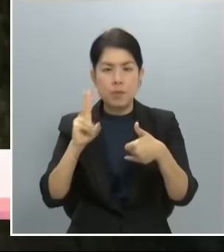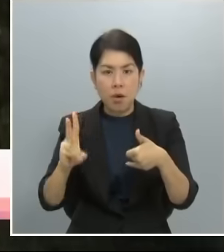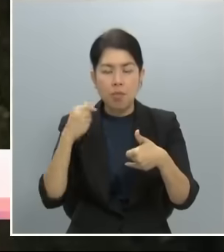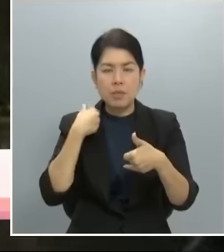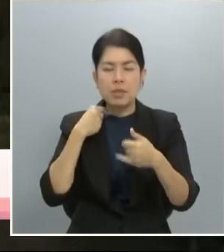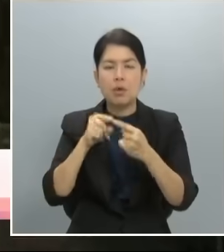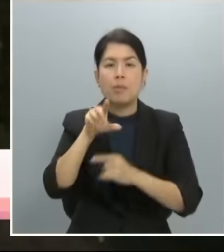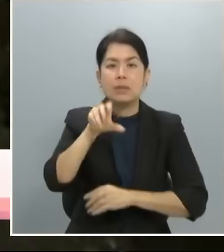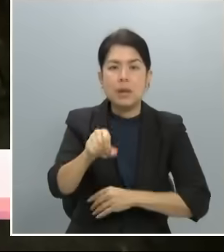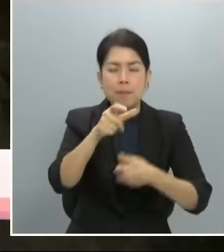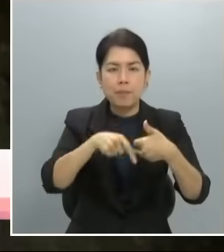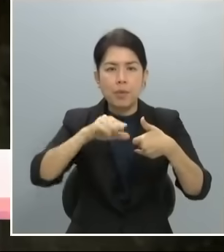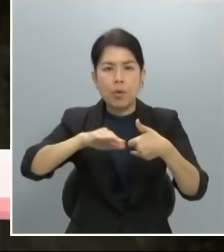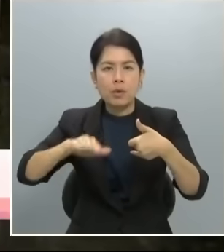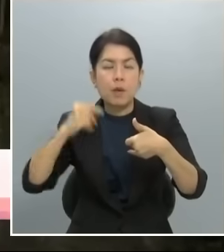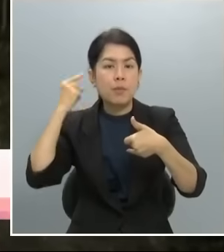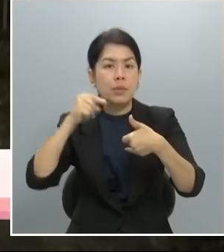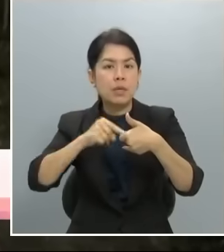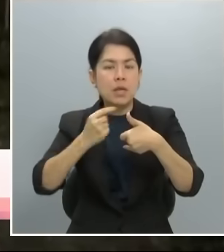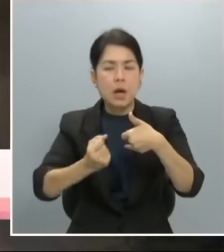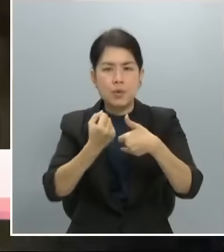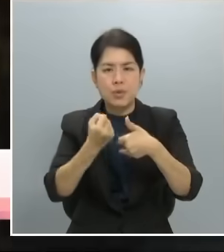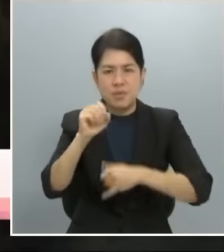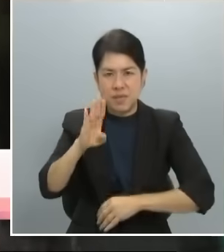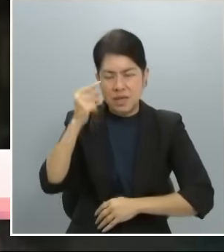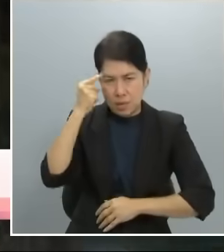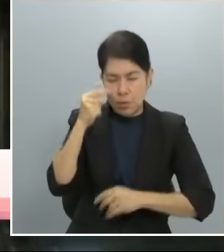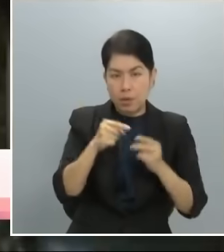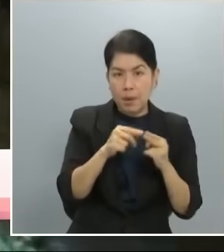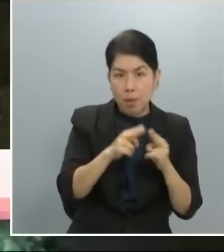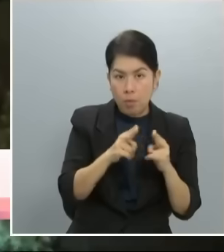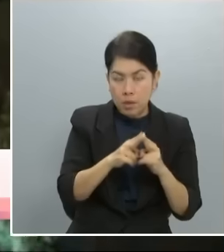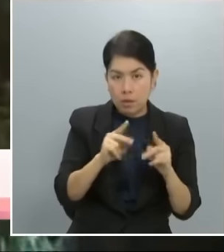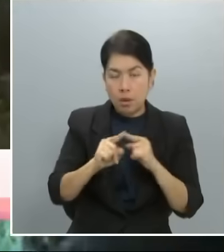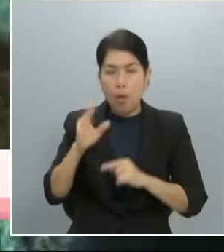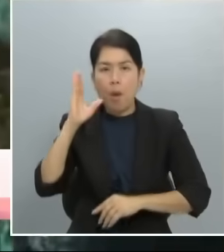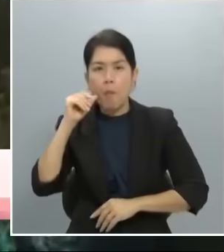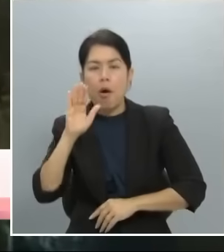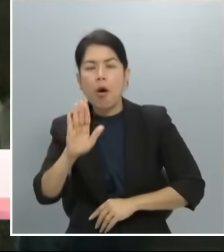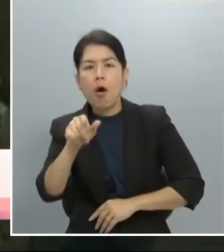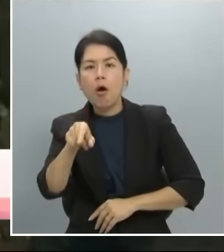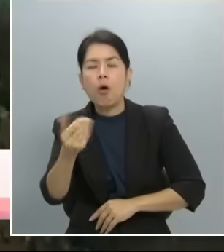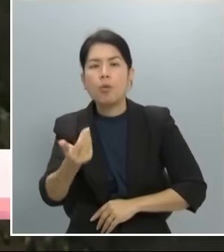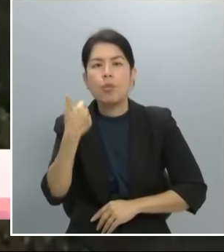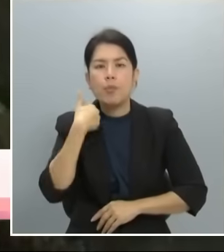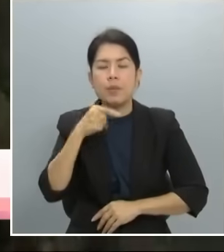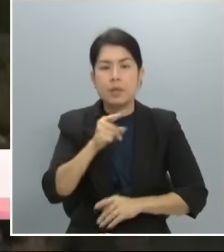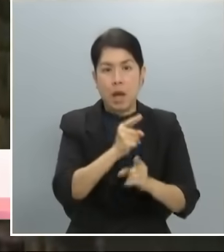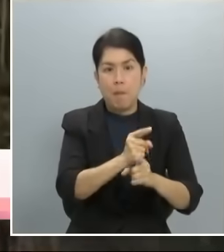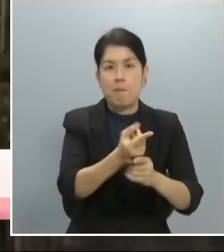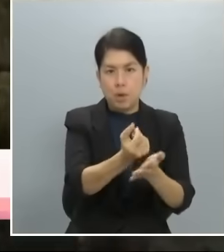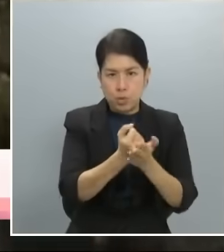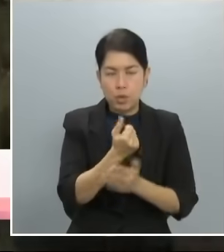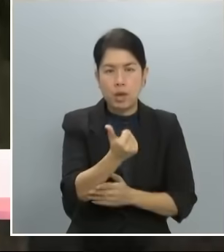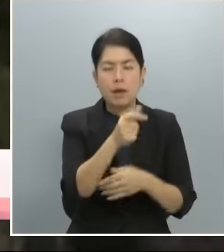เด็กหญิงคนนึงครับอายุ 14ปีนะฮะเพื่อที่จะไปล่วงละเมิดทางเพศแต่ว่าพ่อของเด็กเนี่ยเขาตามไปช่วยเหลือทันครับแล้วเด็กปลอดภัยคนร้าย